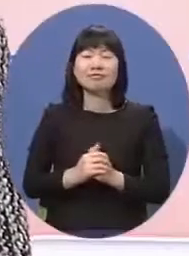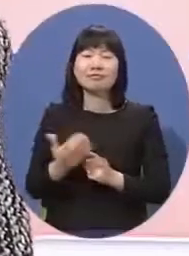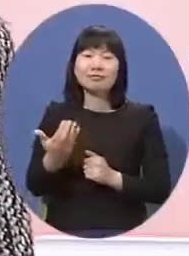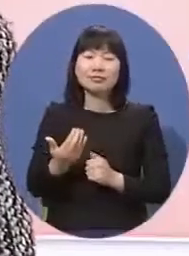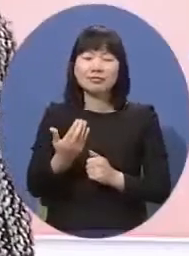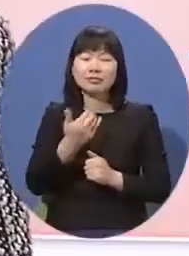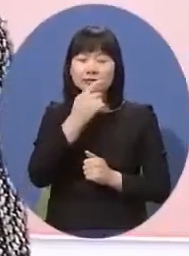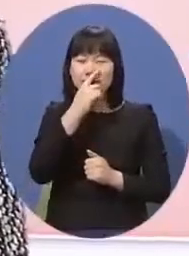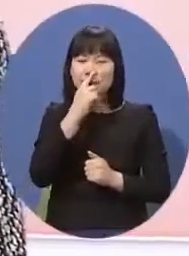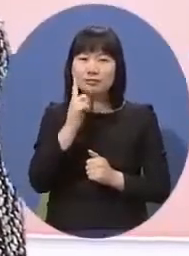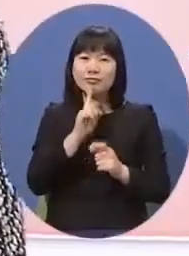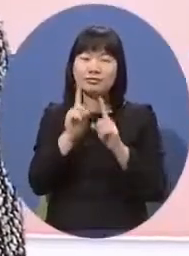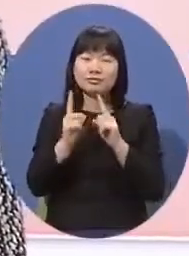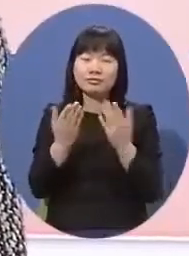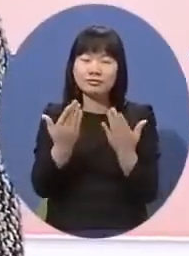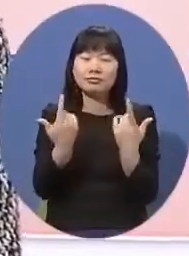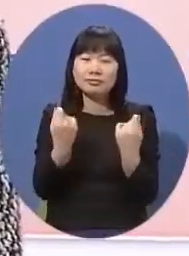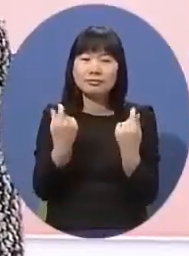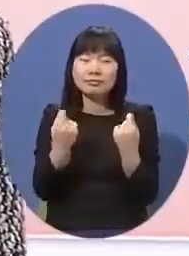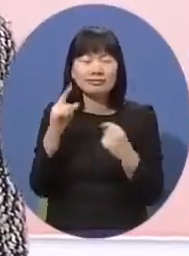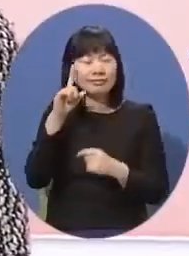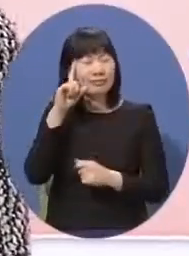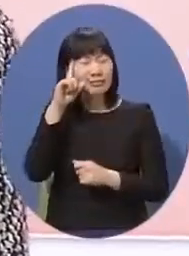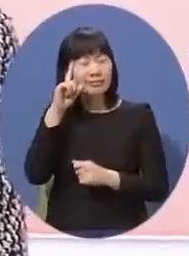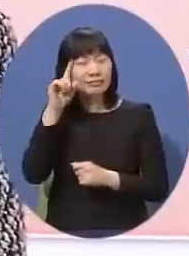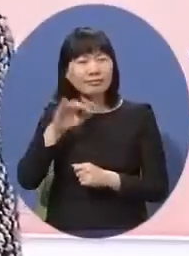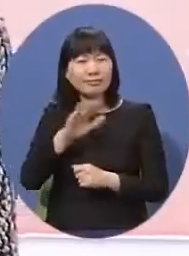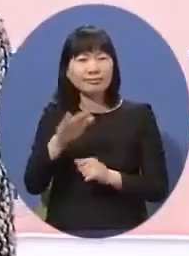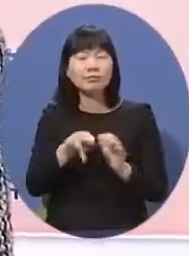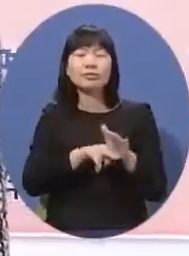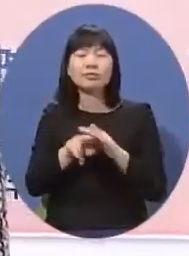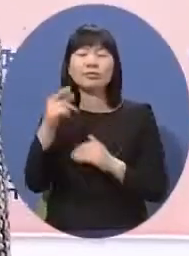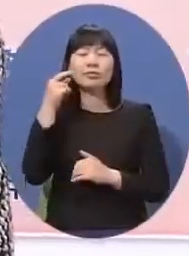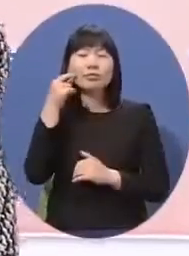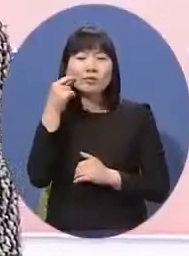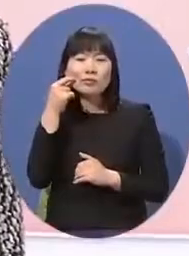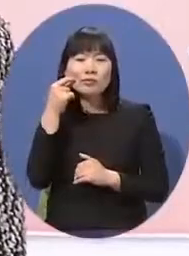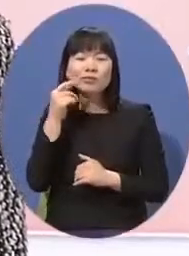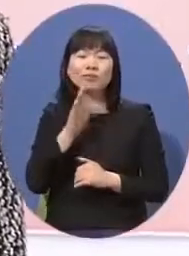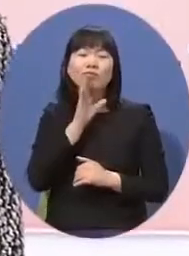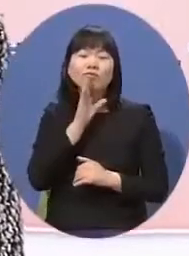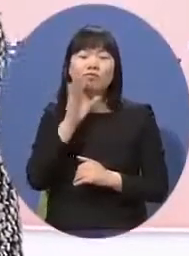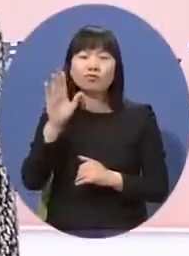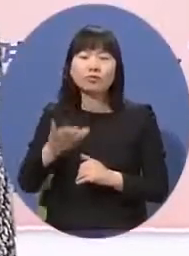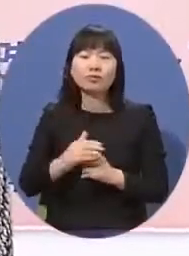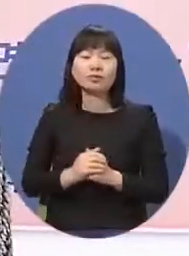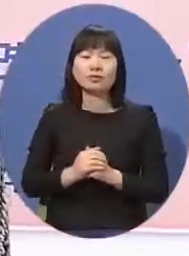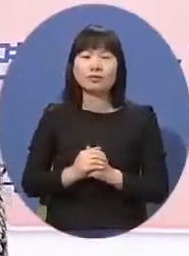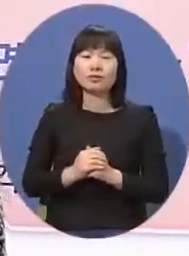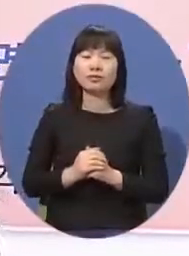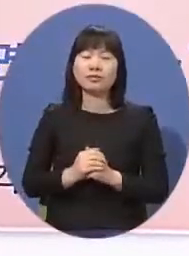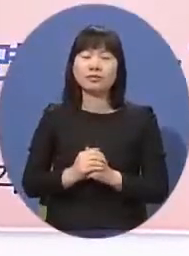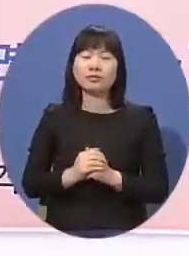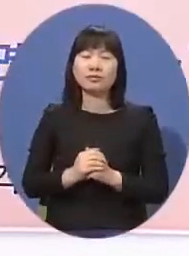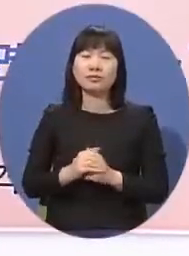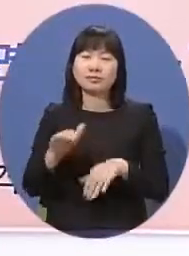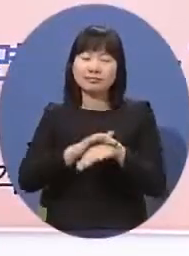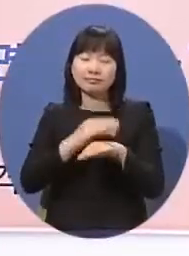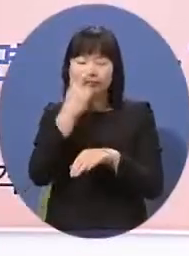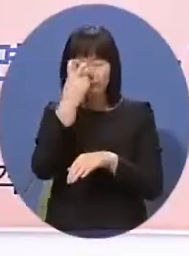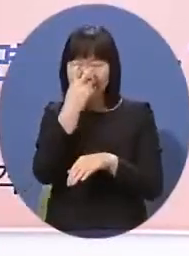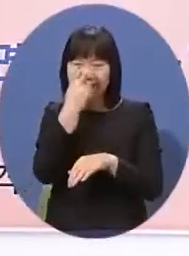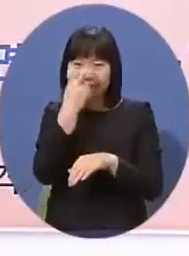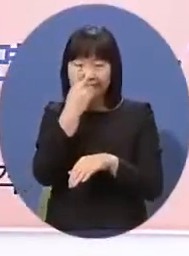아까 앞서 말씀드렸듯이 이러한 스트레스는 우리가 피할 수는 없는 것이지만 네. 하지만 이것들을 우리가 잘